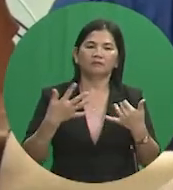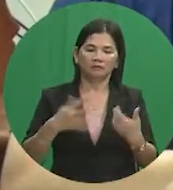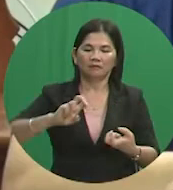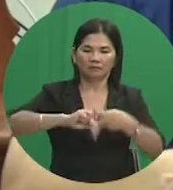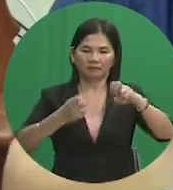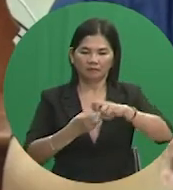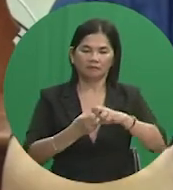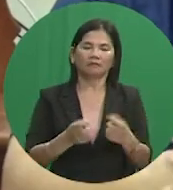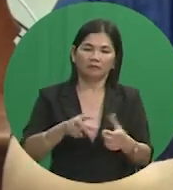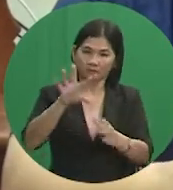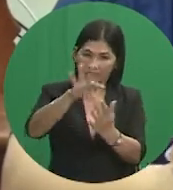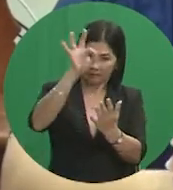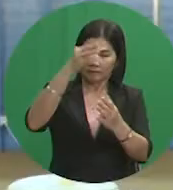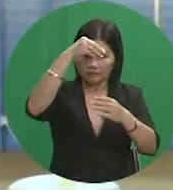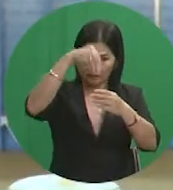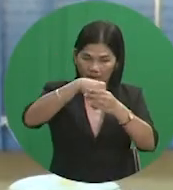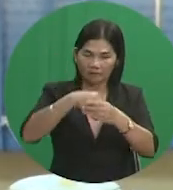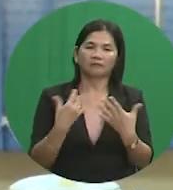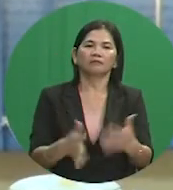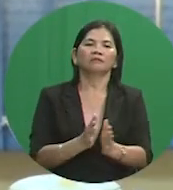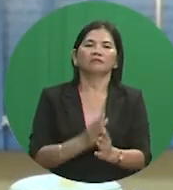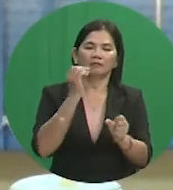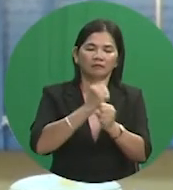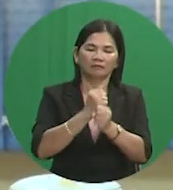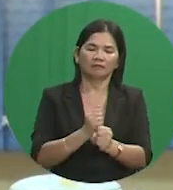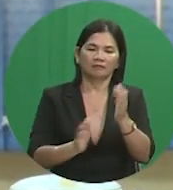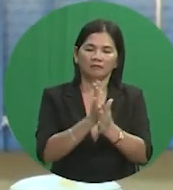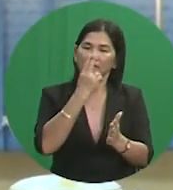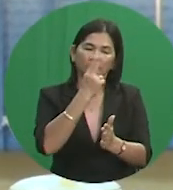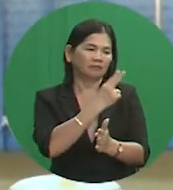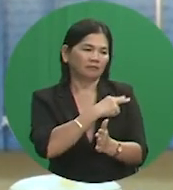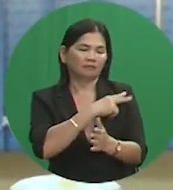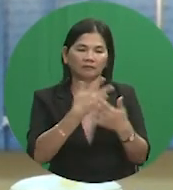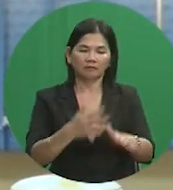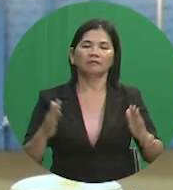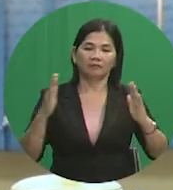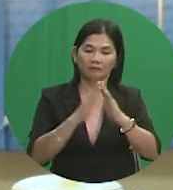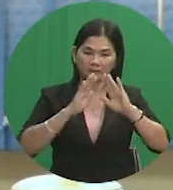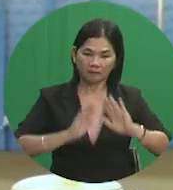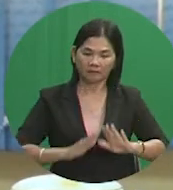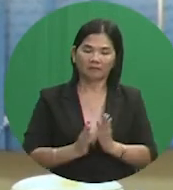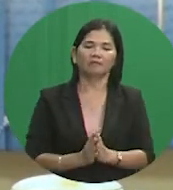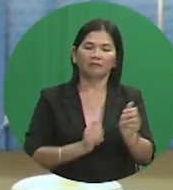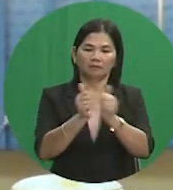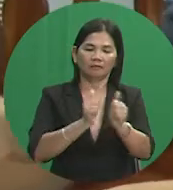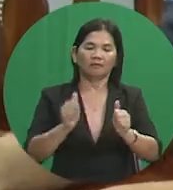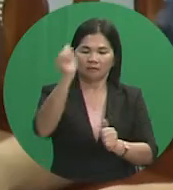គឺត្រូវធ្វើការដកស្រង់បទពិសោធន៍នៅរាល់កិច្ចការងារពីប្រទេសវៀតណាមដែលត្រូវធ្វើជាម្ចាស់ផ្ទះនៃការប្រ